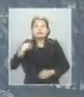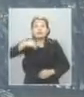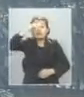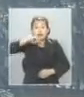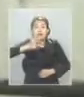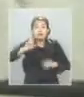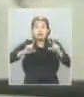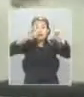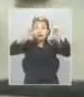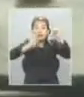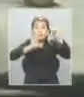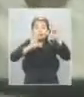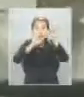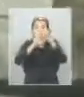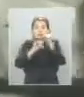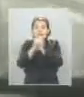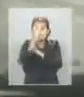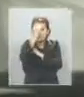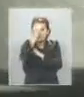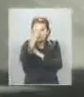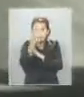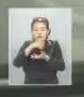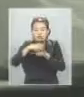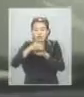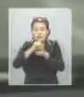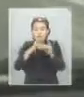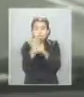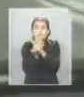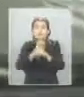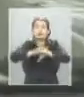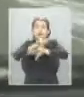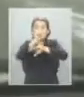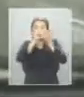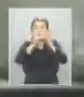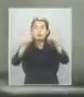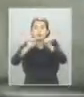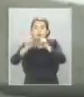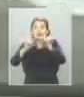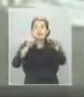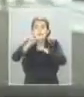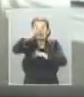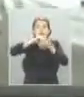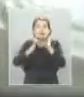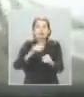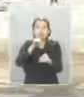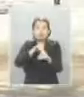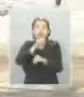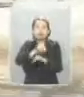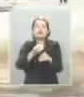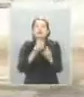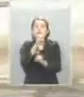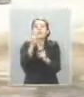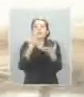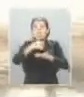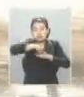ทศญี่ปุ่นรายงานสถานการณ์ล่าสุดผ่านทางเว็บไซต์ Twitter โดยระบุว่าคนไทยในประเทศญี่ปุ่นปลอดภัยดีทั้งนักเรียน